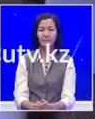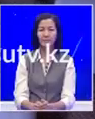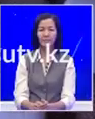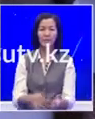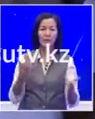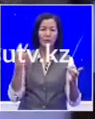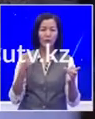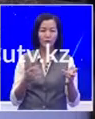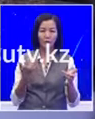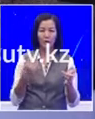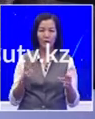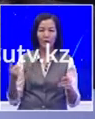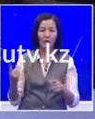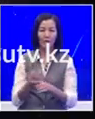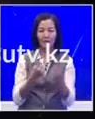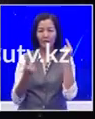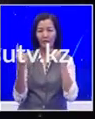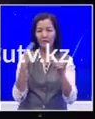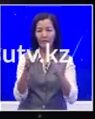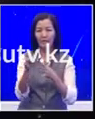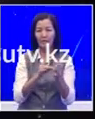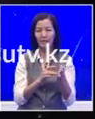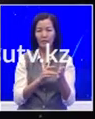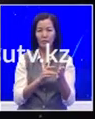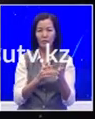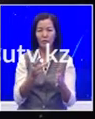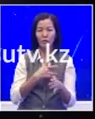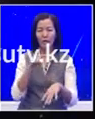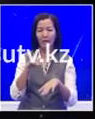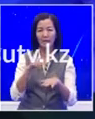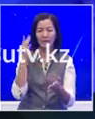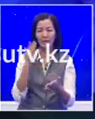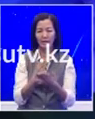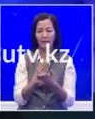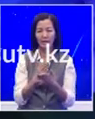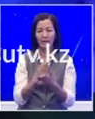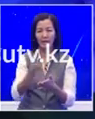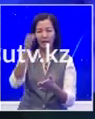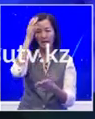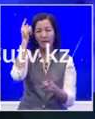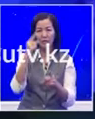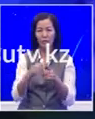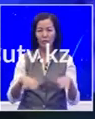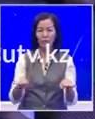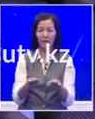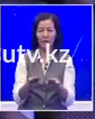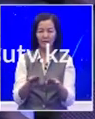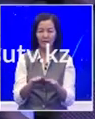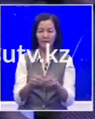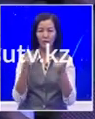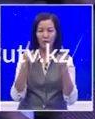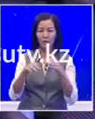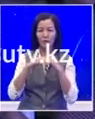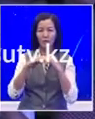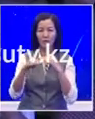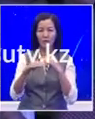Қосшектен күмбірлей шыққан алғашқы туынды әпсәттен ақ ет жүректі елең еткізе салды. Ақылдының сөзіндей болған ойлы күйді тыңдарман қауым